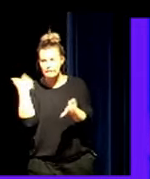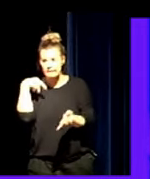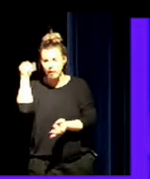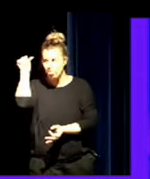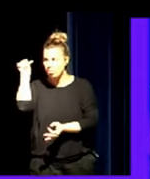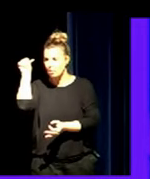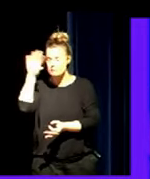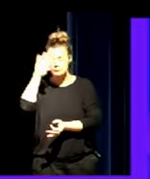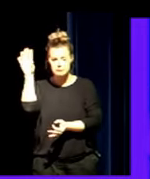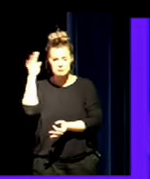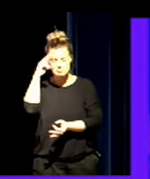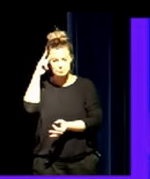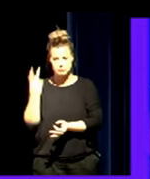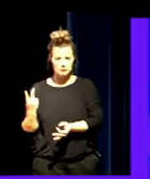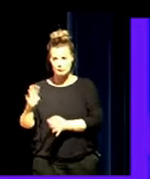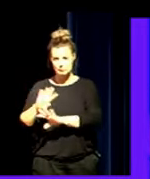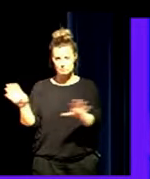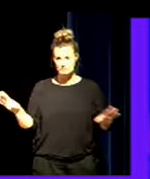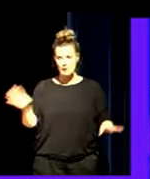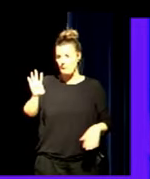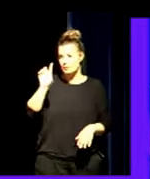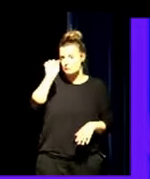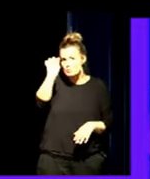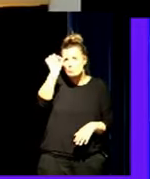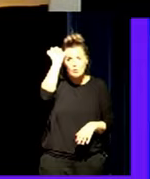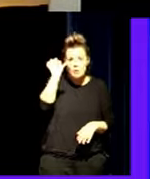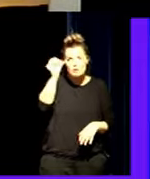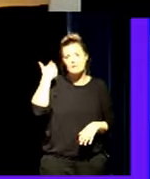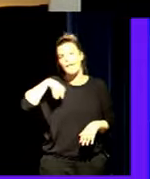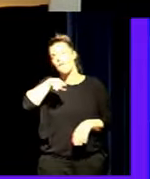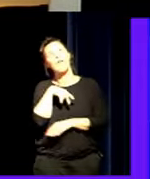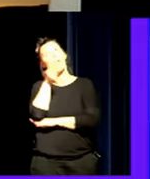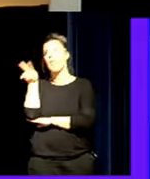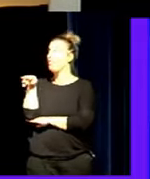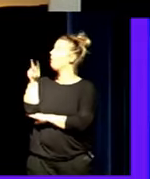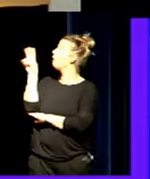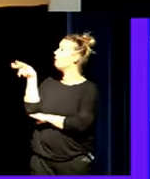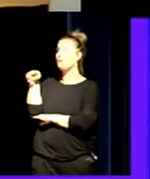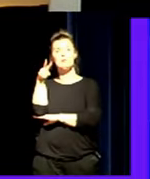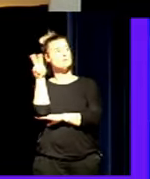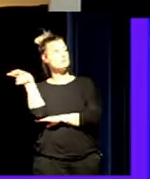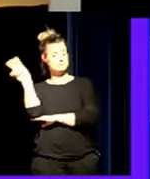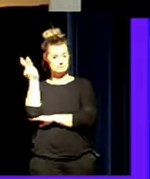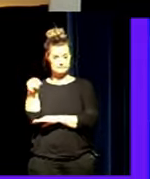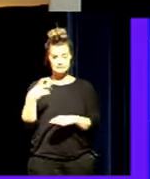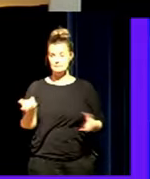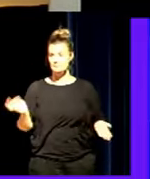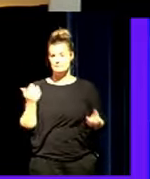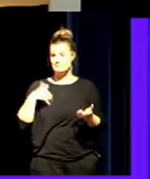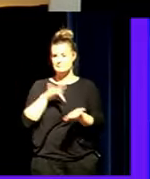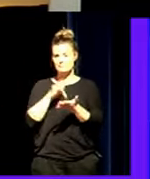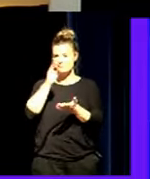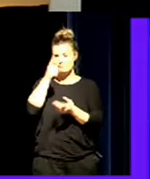Kaos, adios, adios. 5 minutu, eta 5 minutu asko dire, nahi entzako. Daude momentu